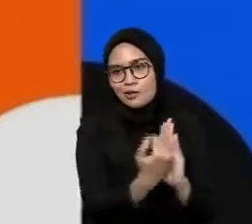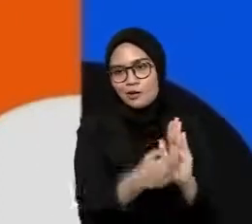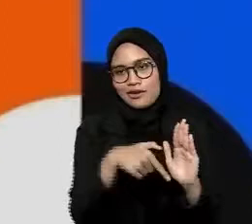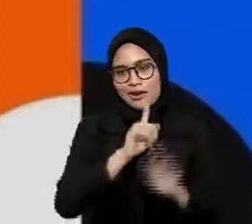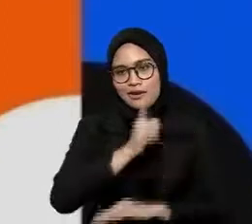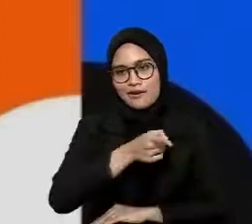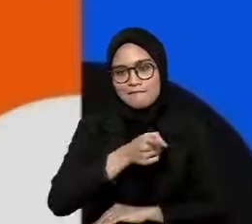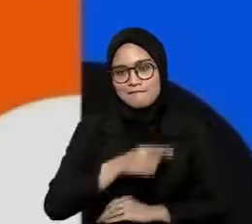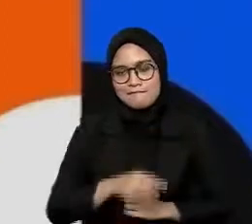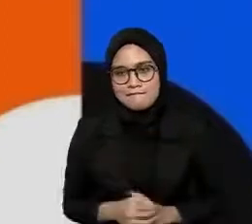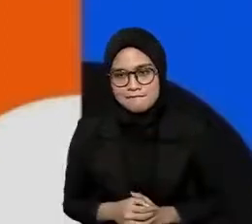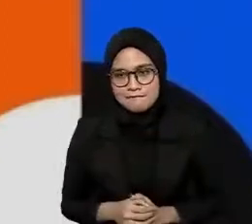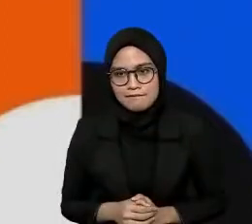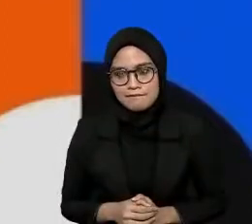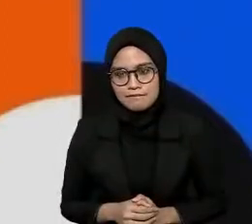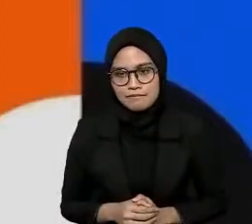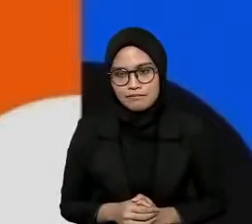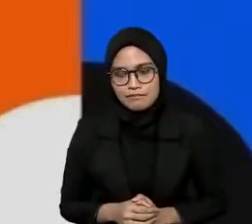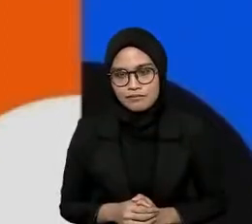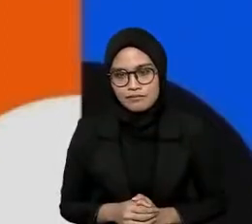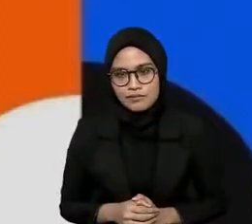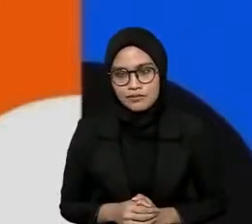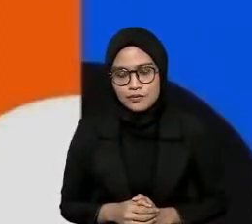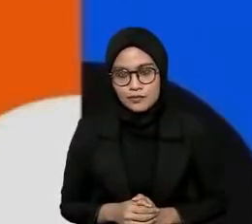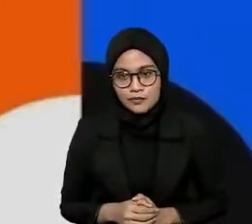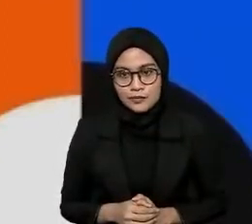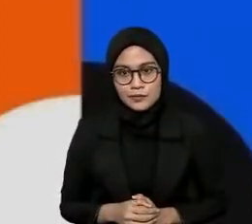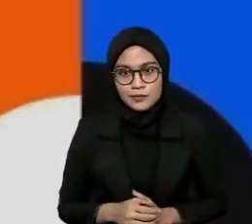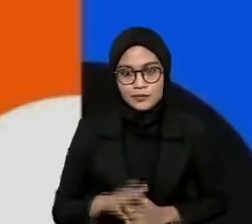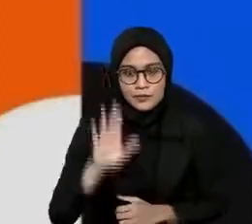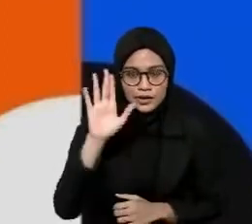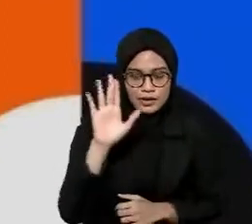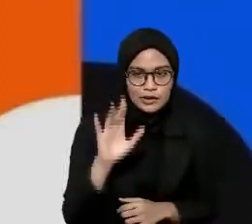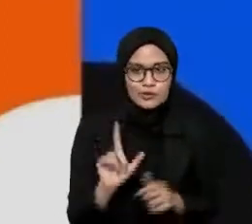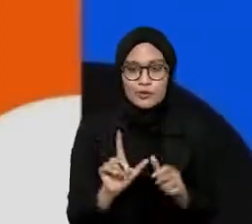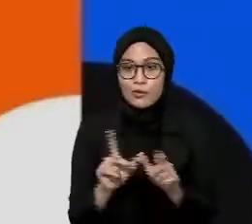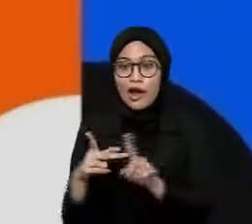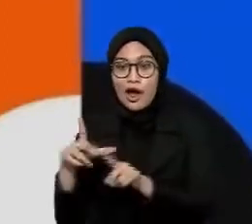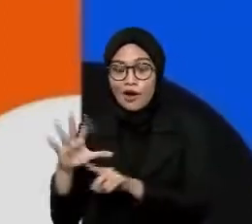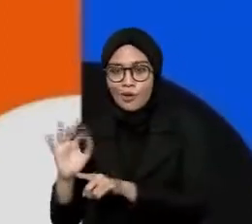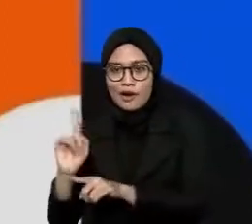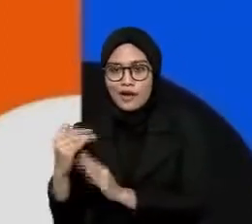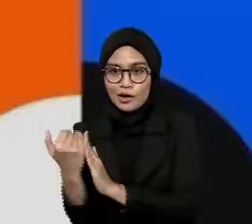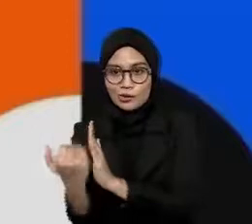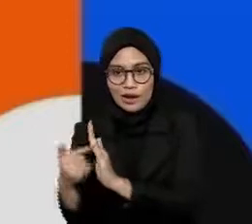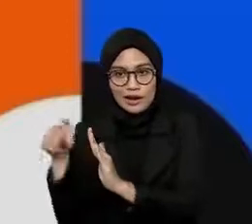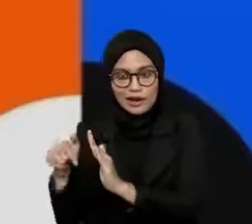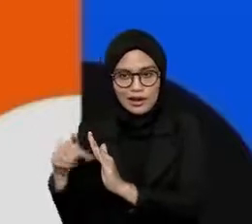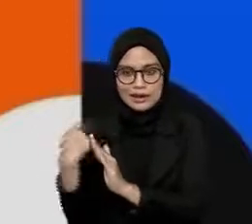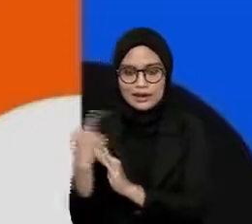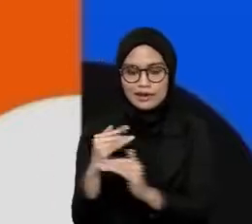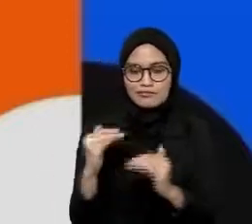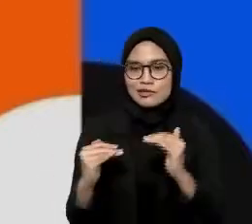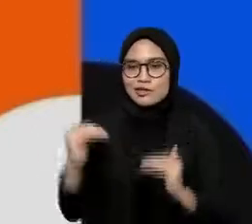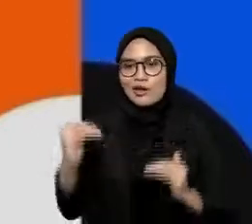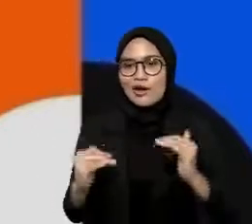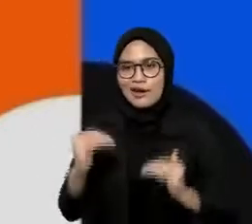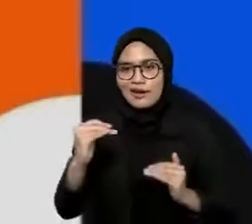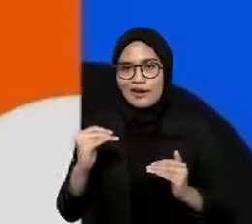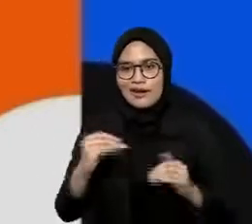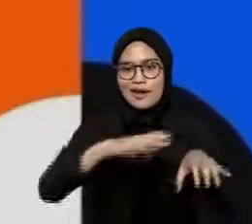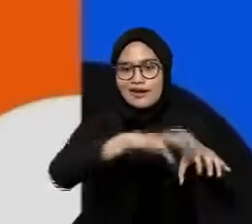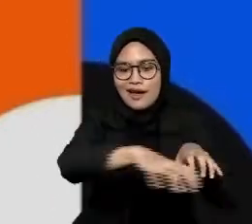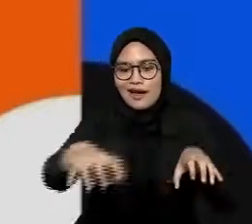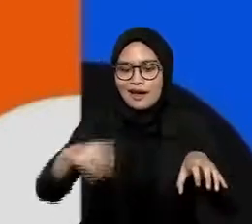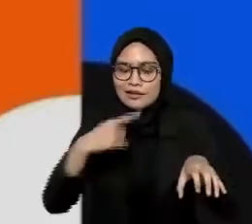yang akan merujuk kepada ketentuan yang ditetapkan oleh WHO, tentu nanti setiap daerah juga akan bervariasi